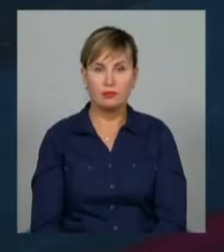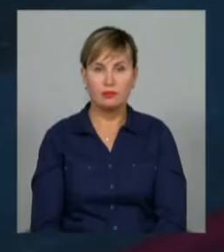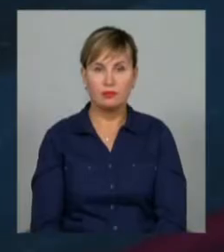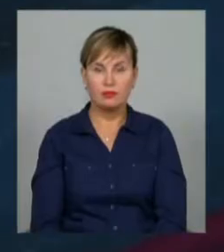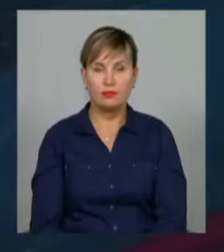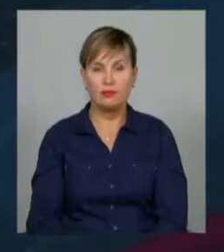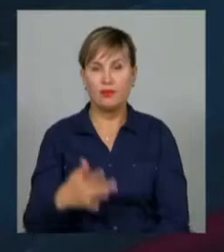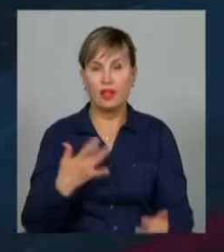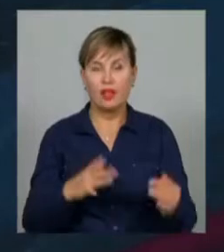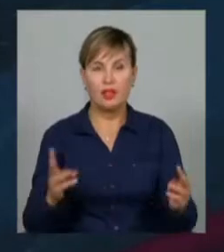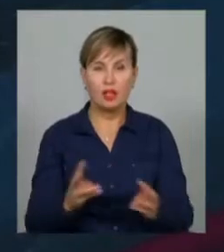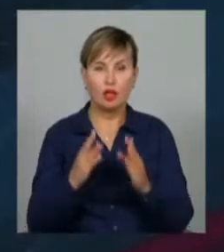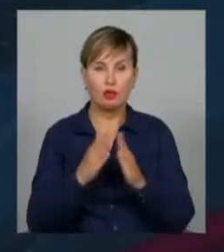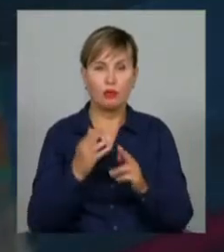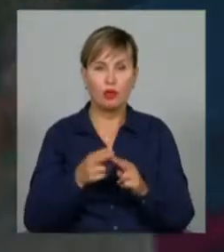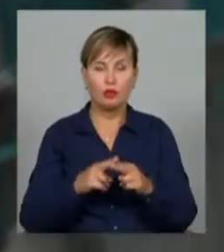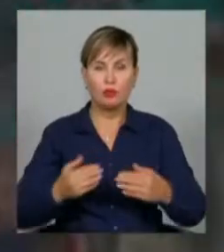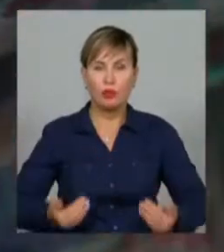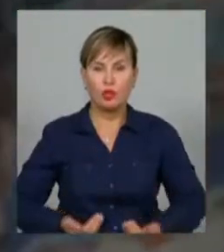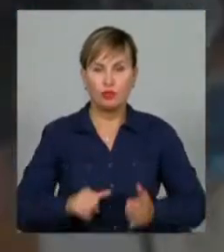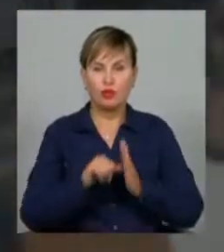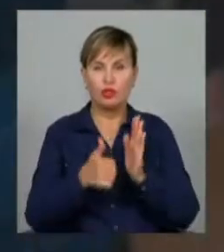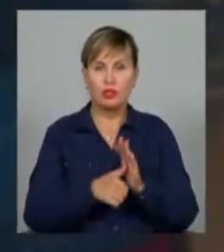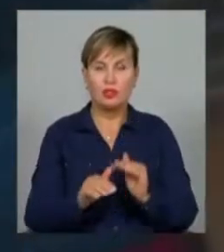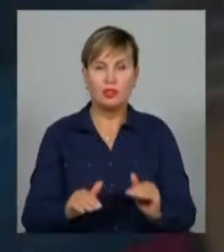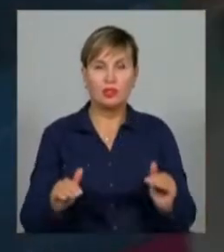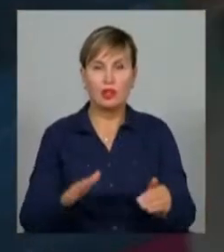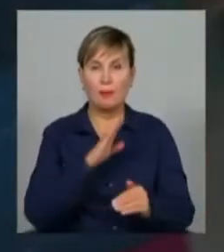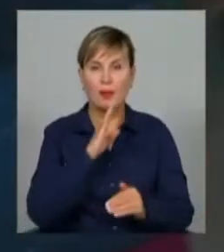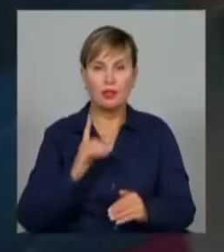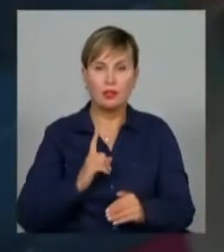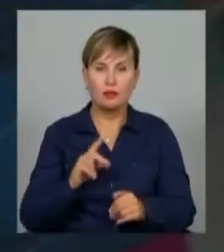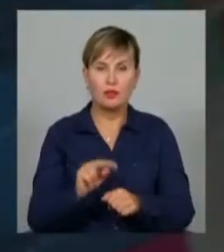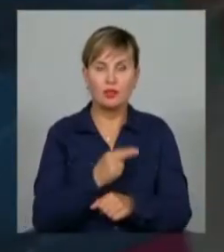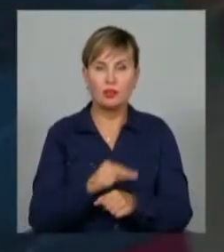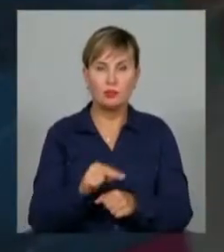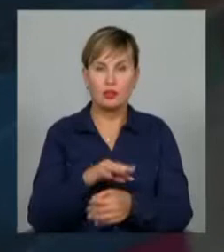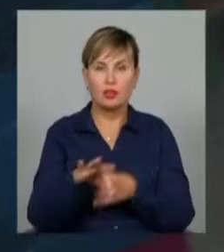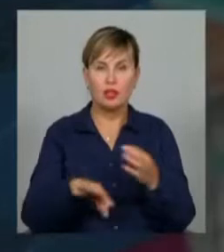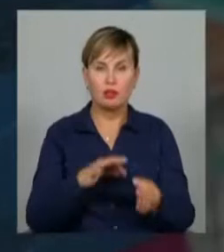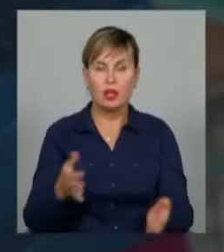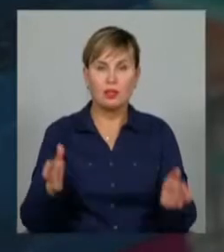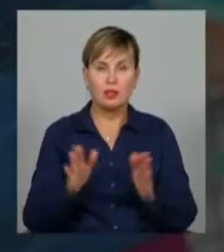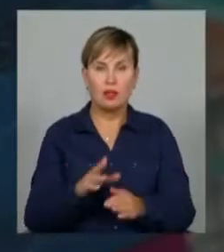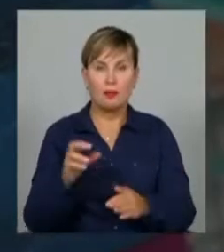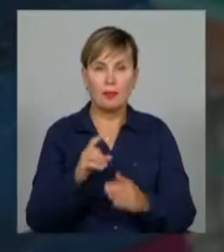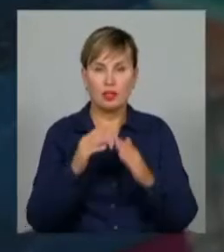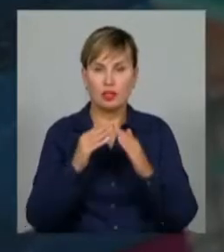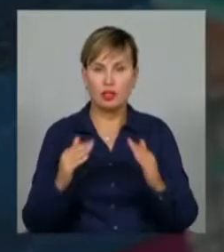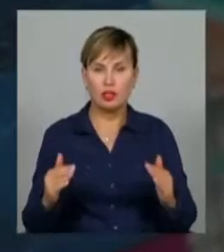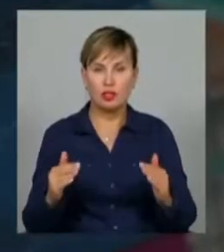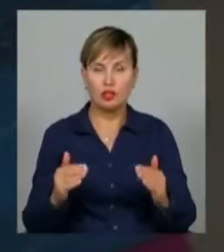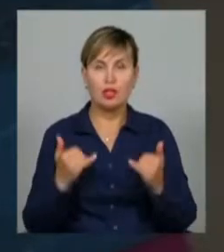В Таразе сгорел дом, в котором проживали 16 детей. Мать-одиночка, воспитывающая сирот, осталась без крыши над